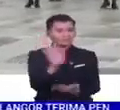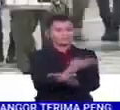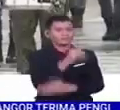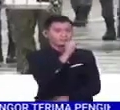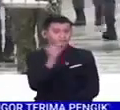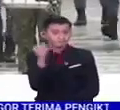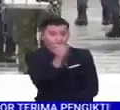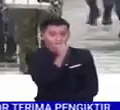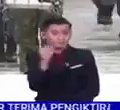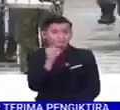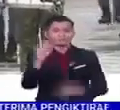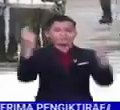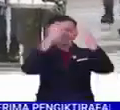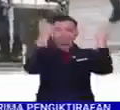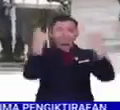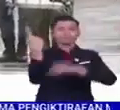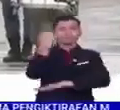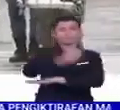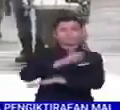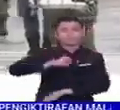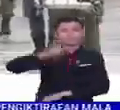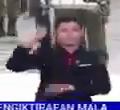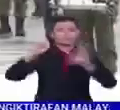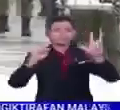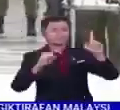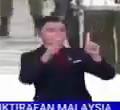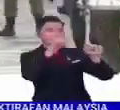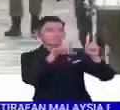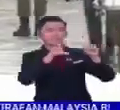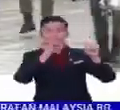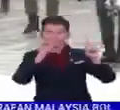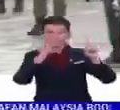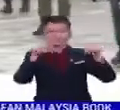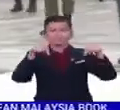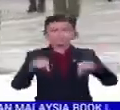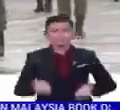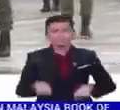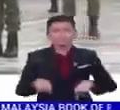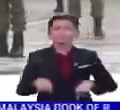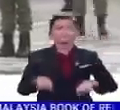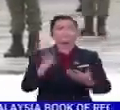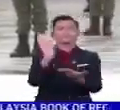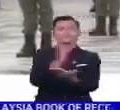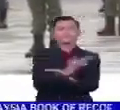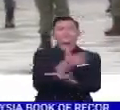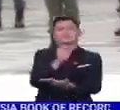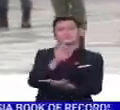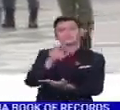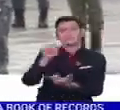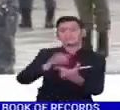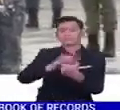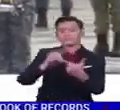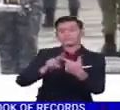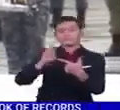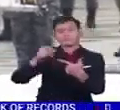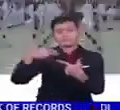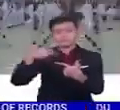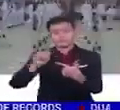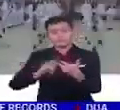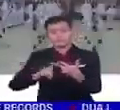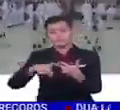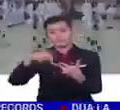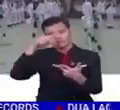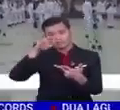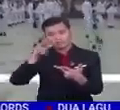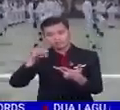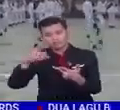pada sambutan Hari Kebangsaan 31 Ogos ini. Lagu dinyanyikan Ara Johari, Masha Mashita, Putra Muhammad dan